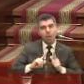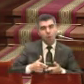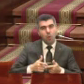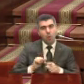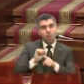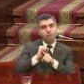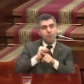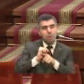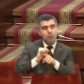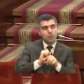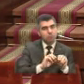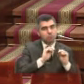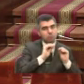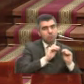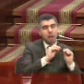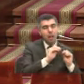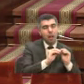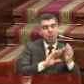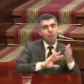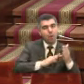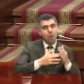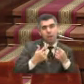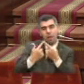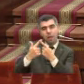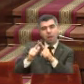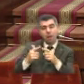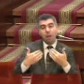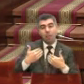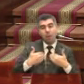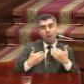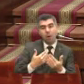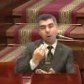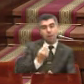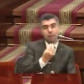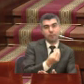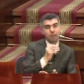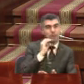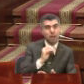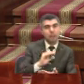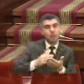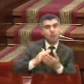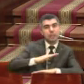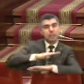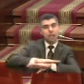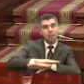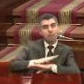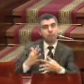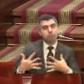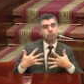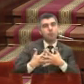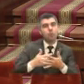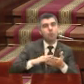التربية الدامجة والتحسيس والتوعية بحق الأطفال ذوي الاحتياجات الخاصة في تربية دامجة